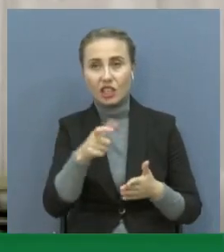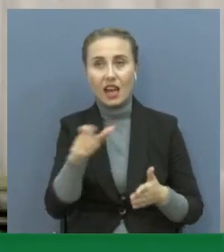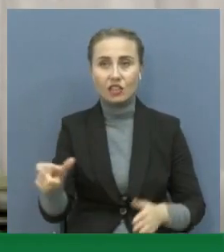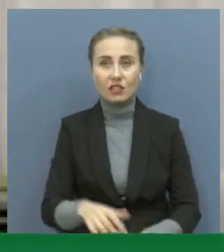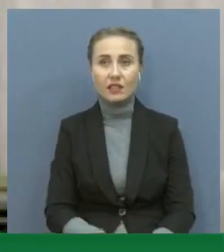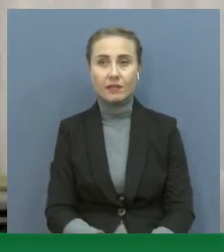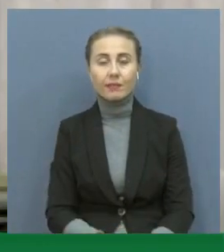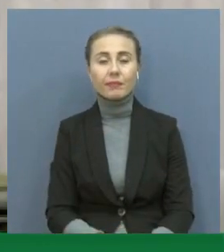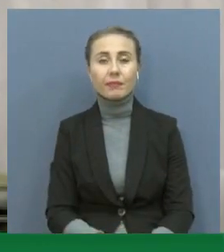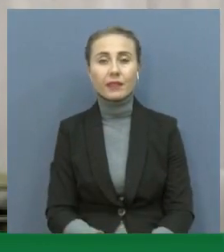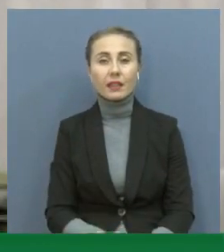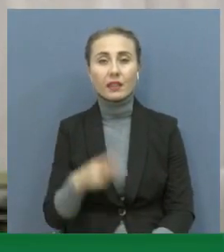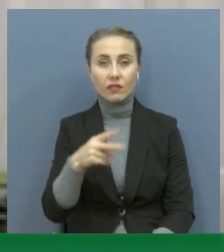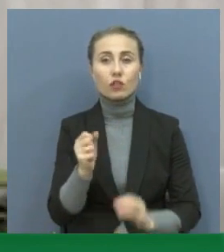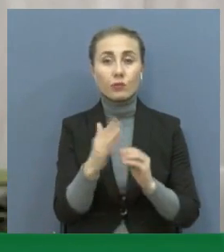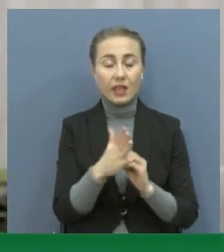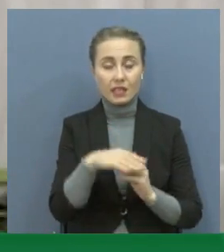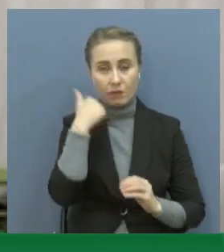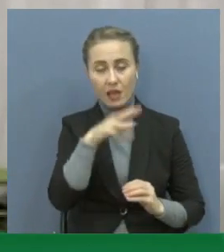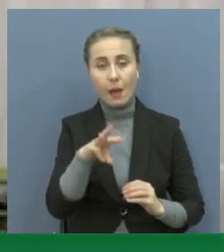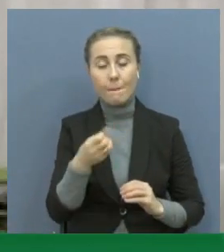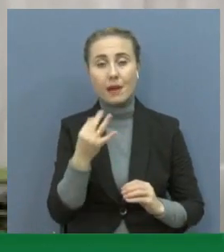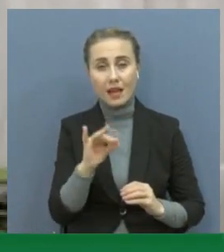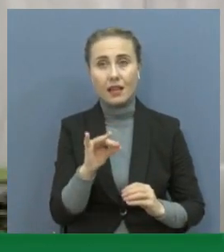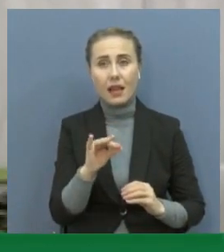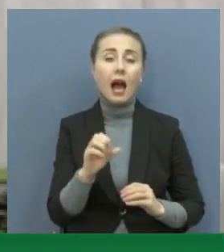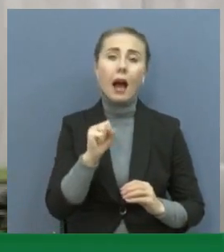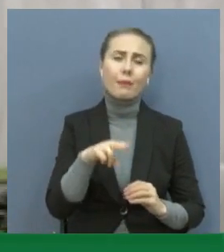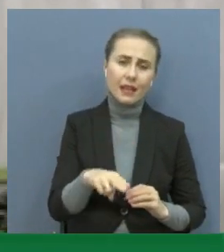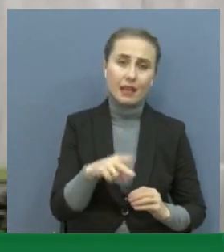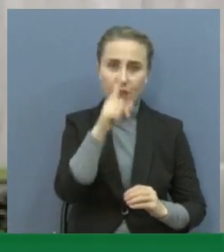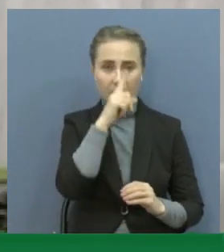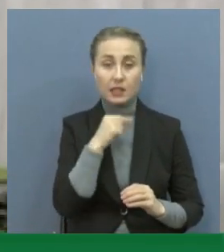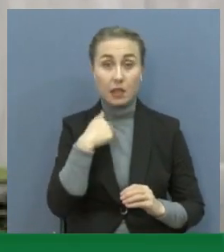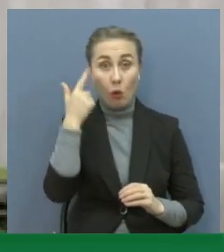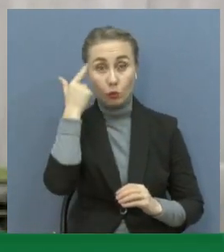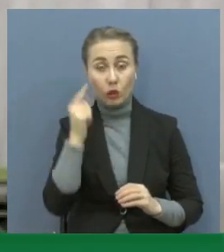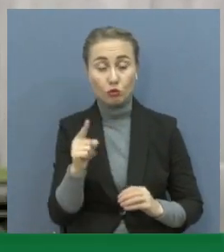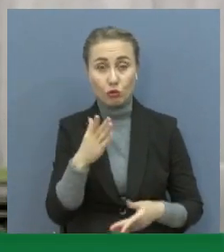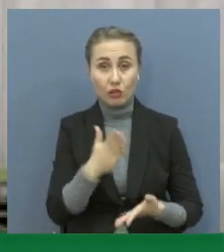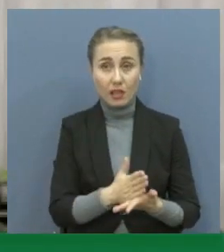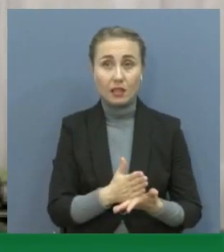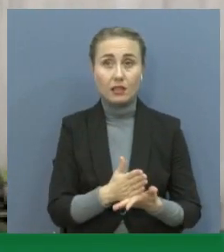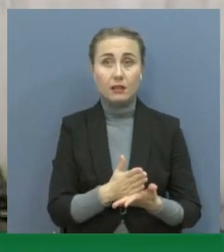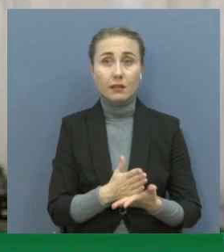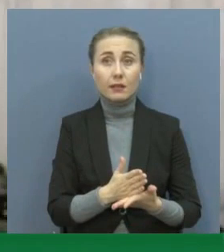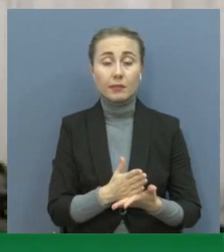В 2015 году, в апреле месяце я узнал о том, что существует